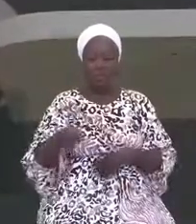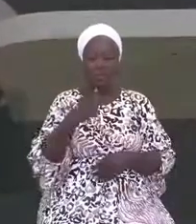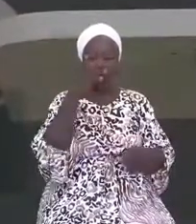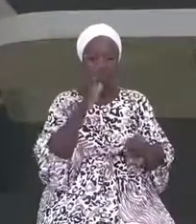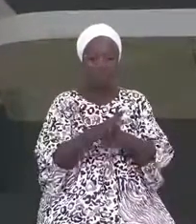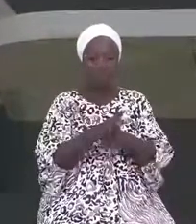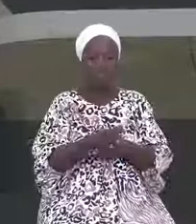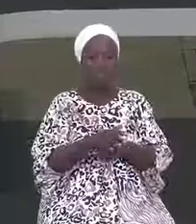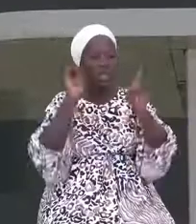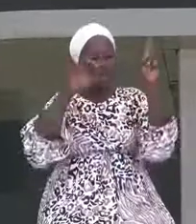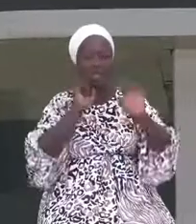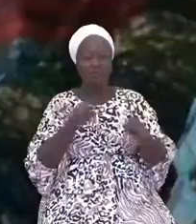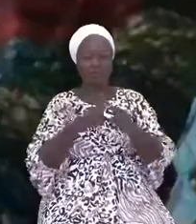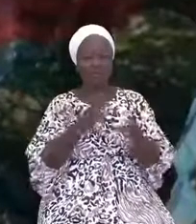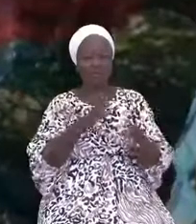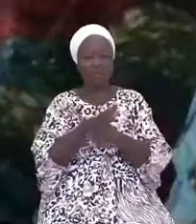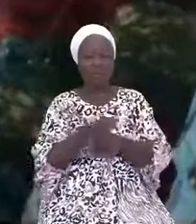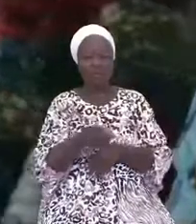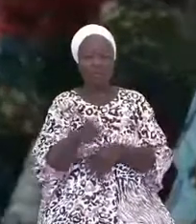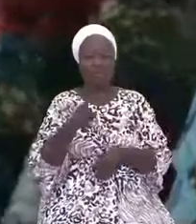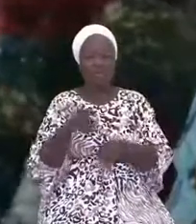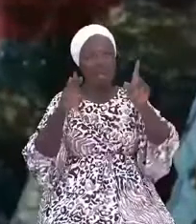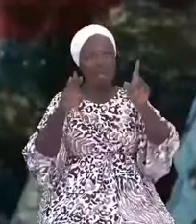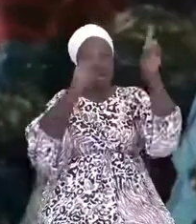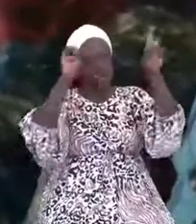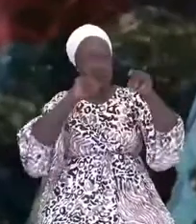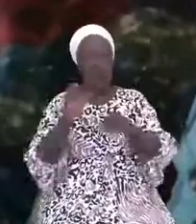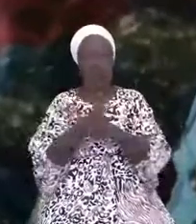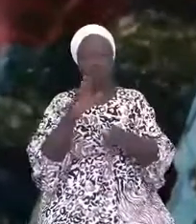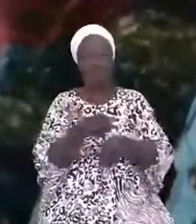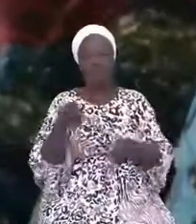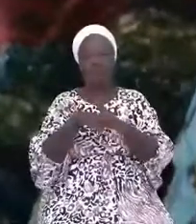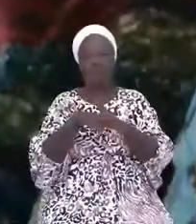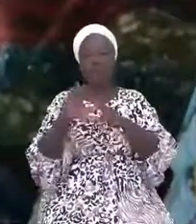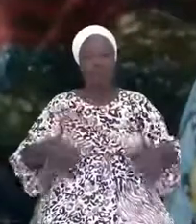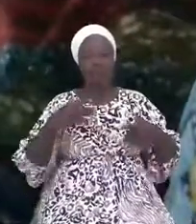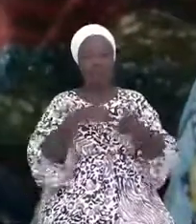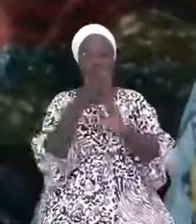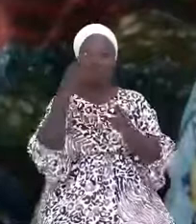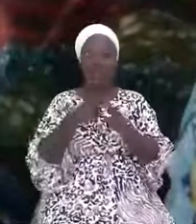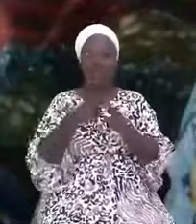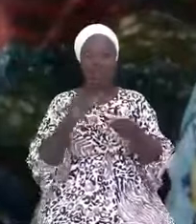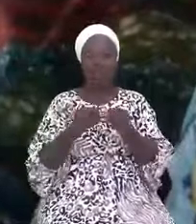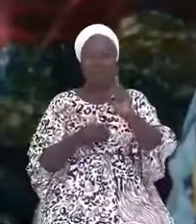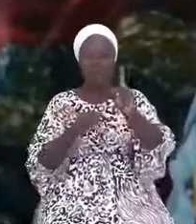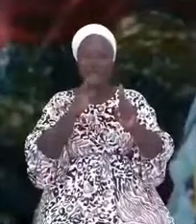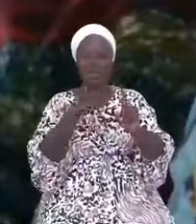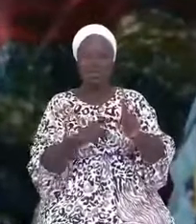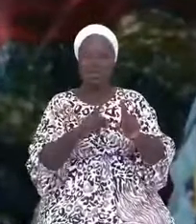Il accomplira dans ta vie. Premier élément, le fait des